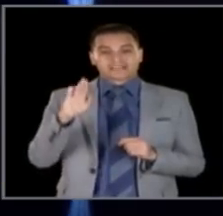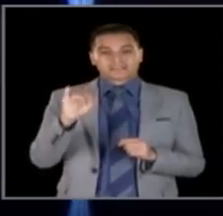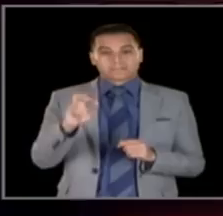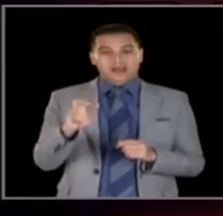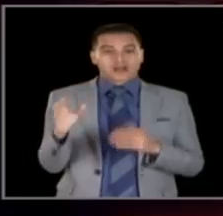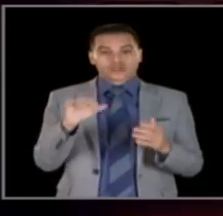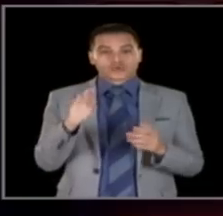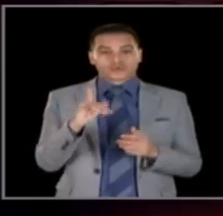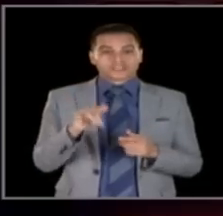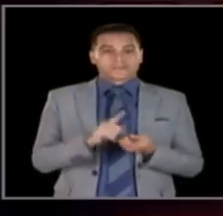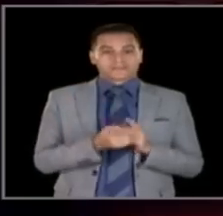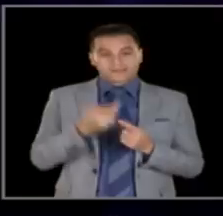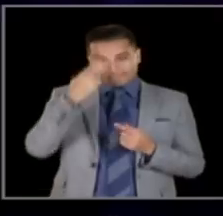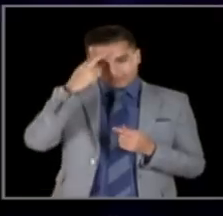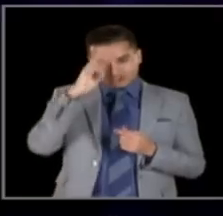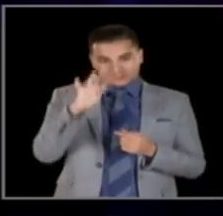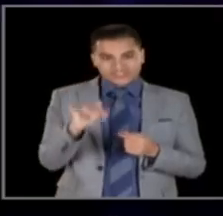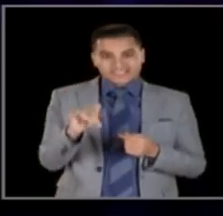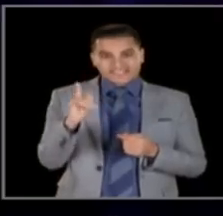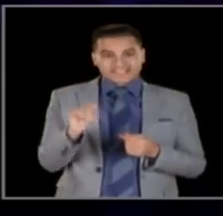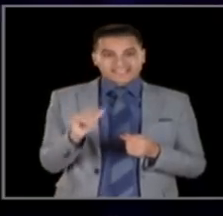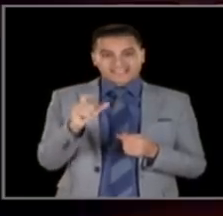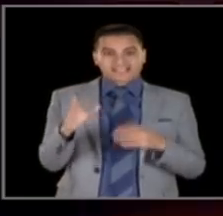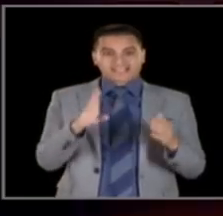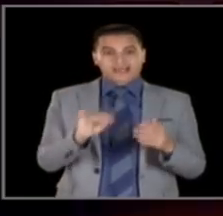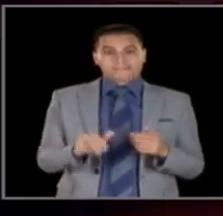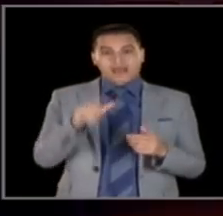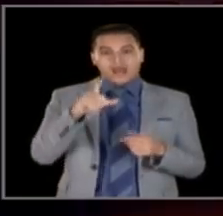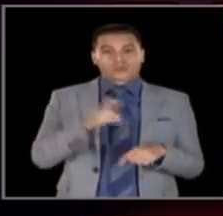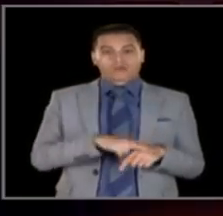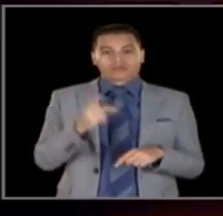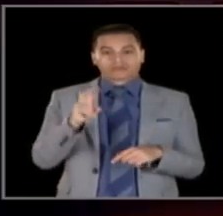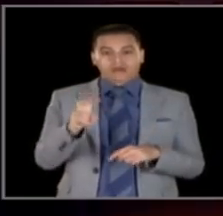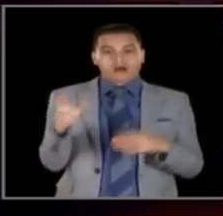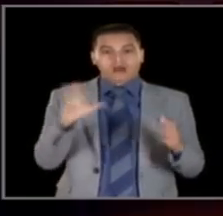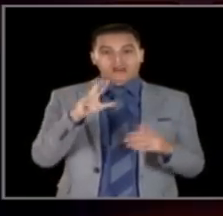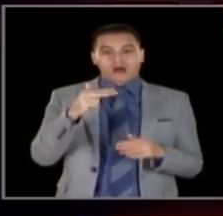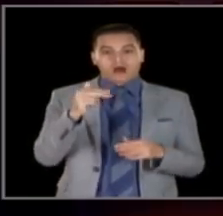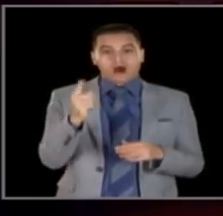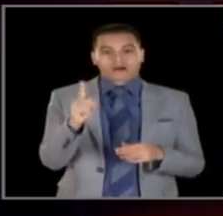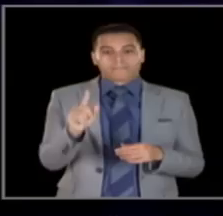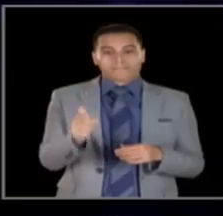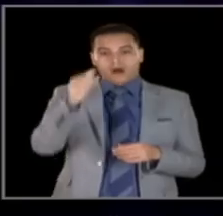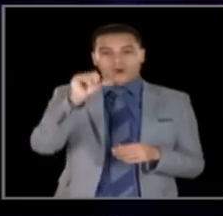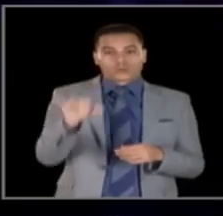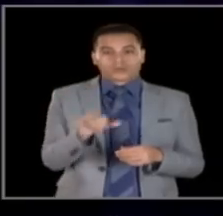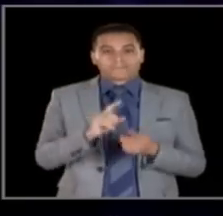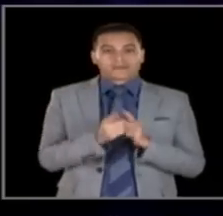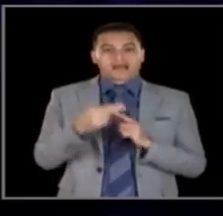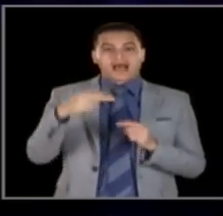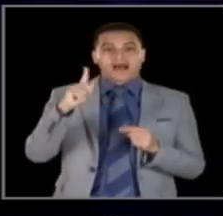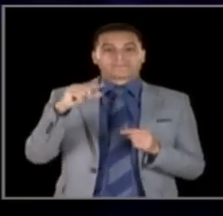يسري نزلت مكان شيرين كمال، وطه الغرباوي نزل مكان